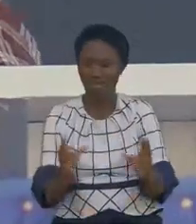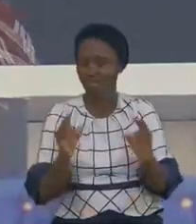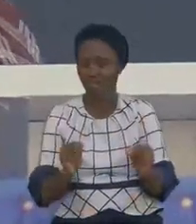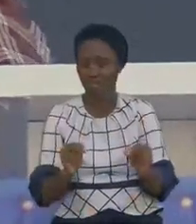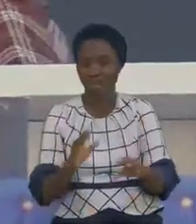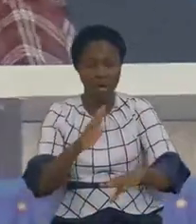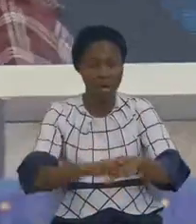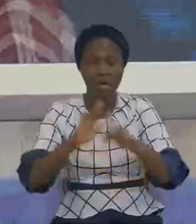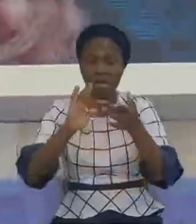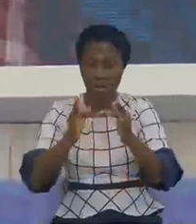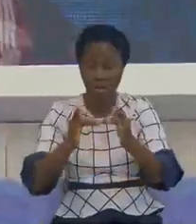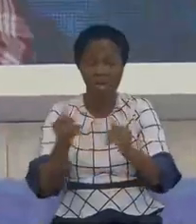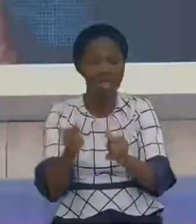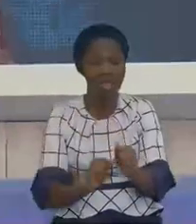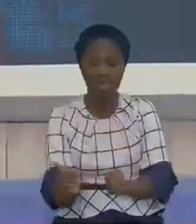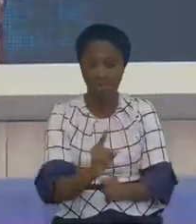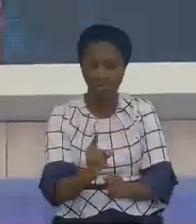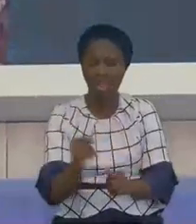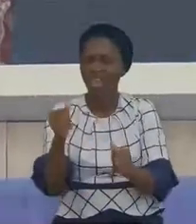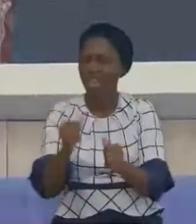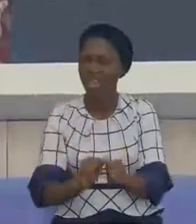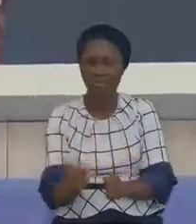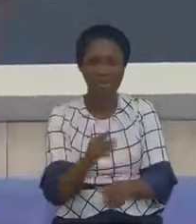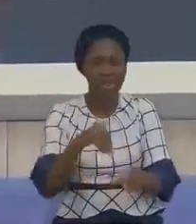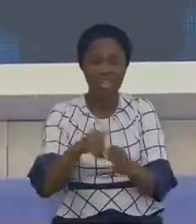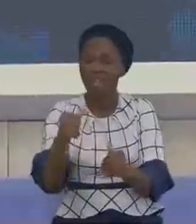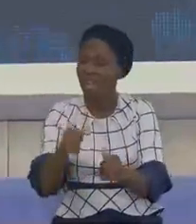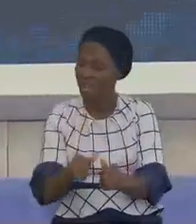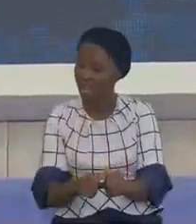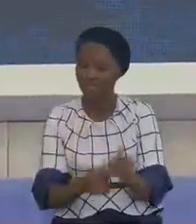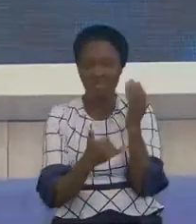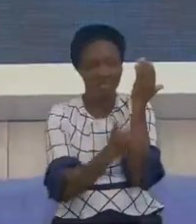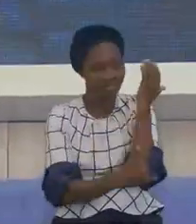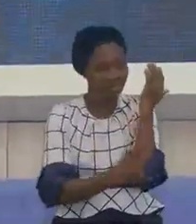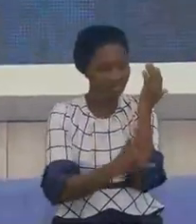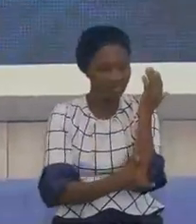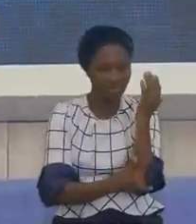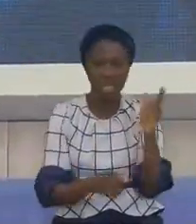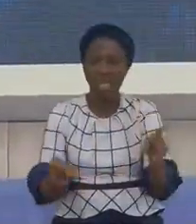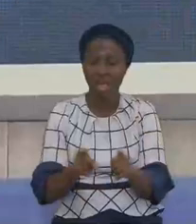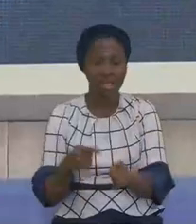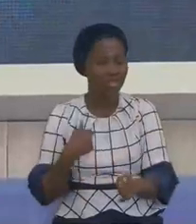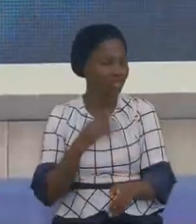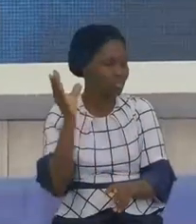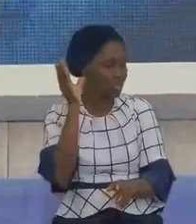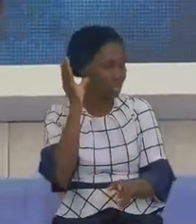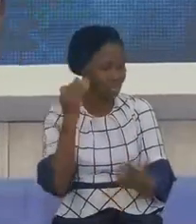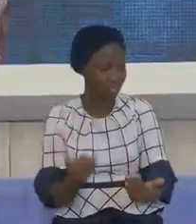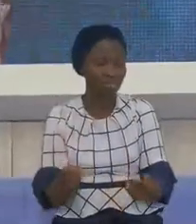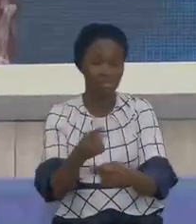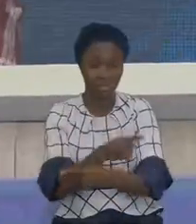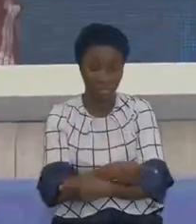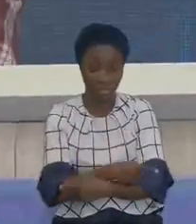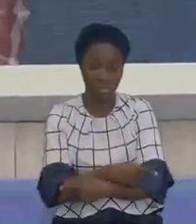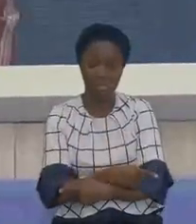Dans n'importe quel pays, n'importe quelle assemblée. Comme nous écoutons aujourd'hui. Brise toutes les